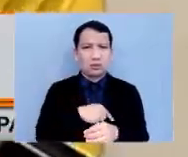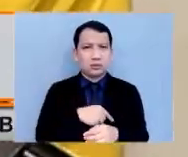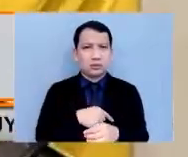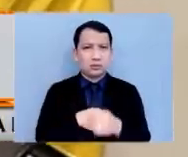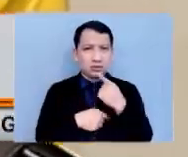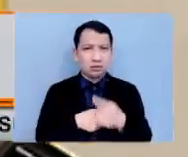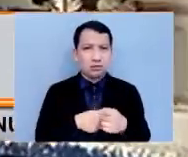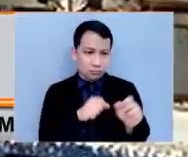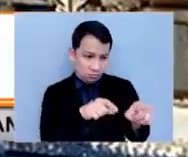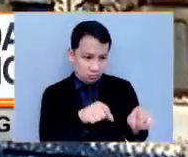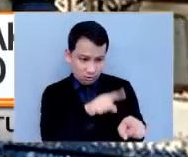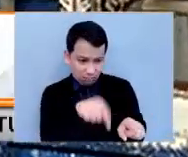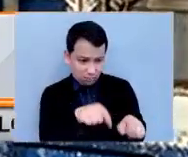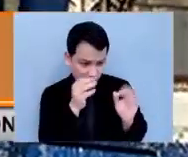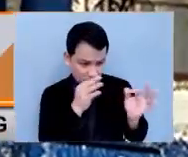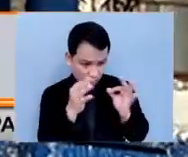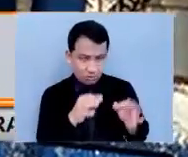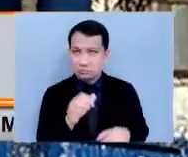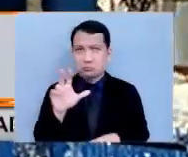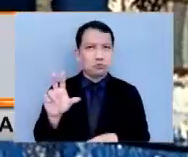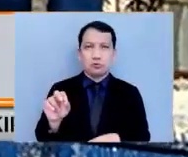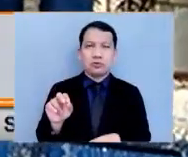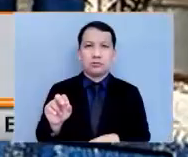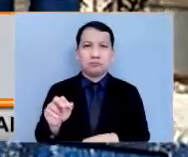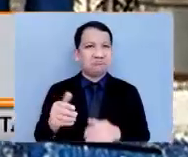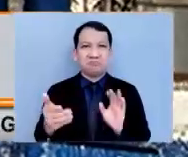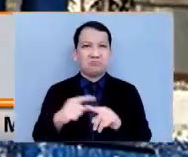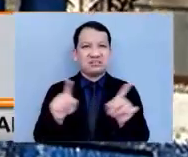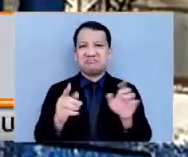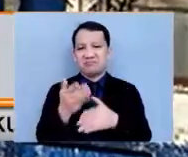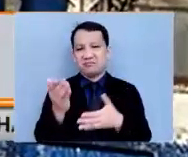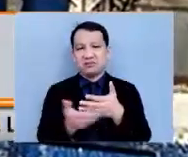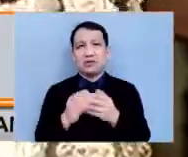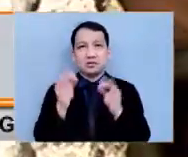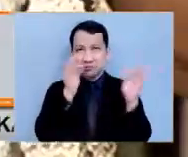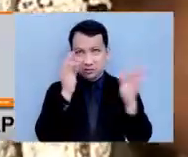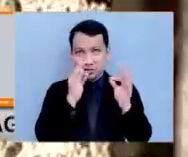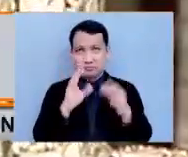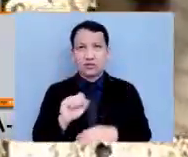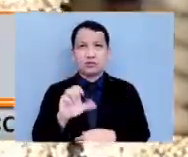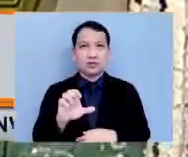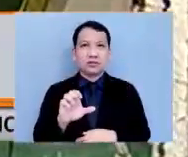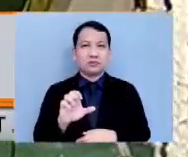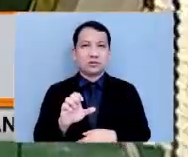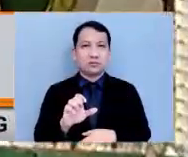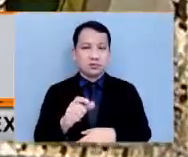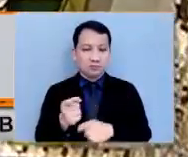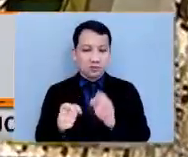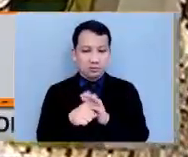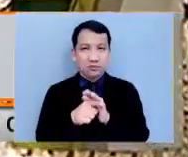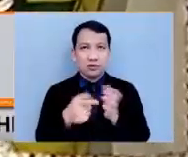Nag-release hindi po. Mahaharap ang suspect sa reklamong paglabag sa Comprehensive Dangerous Drugs Act at illegal possession of